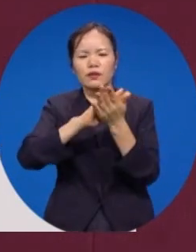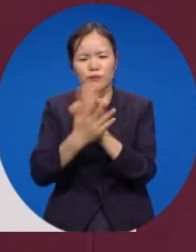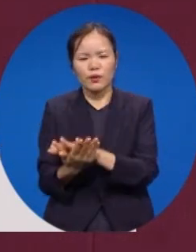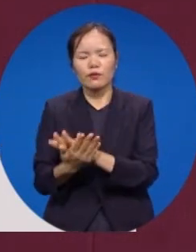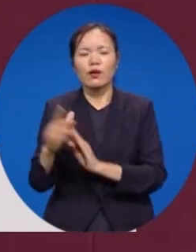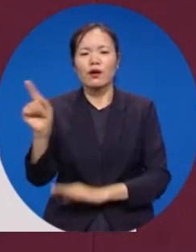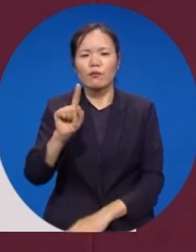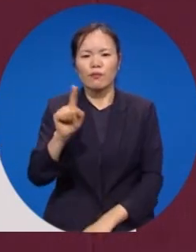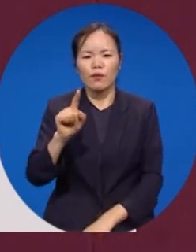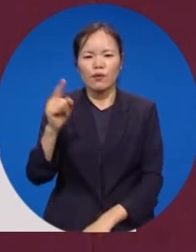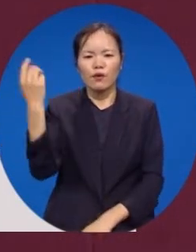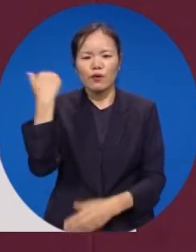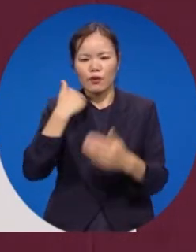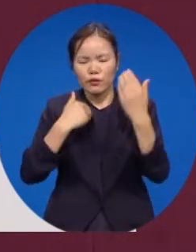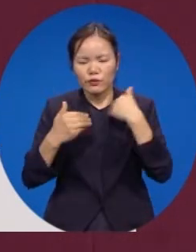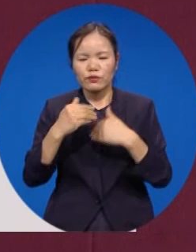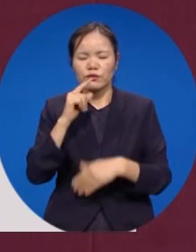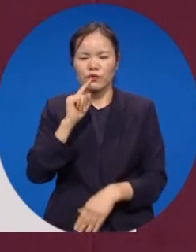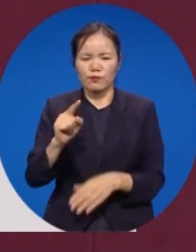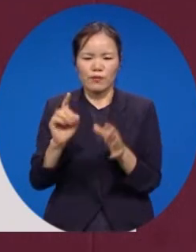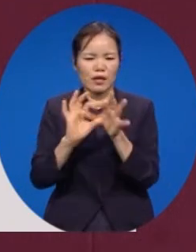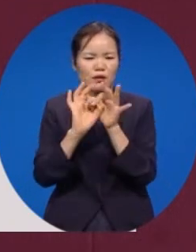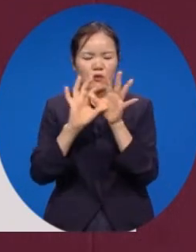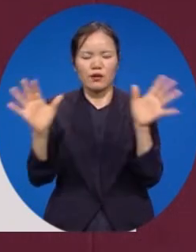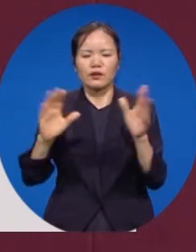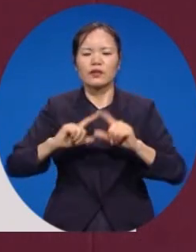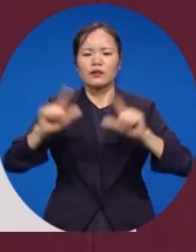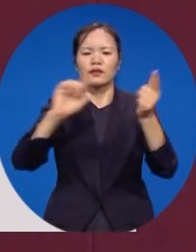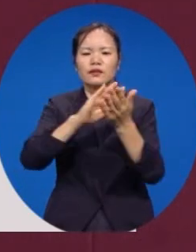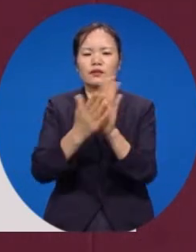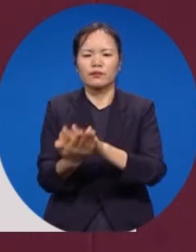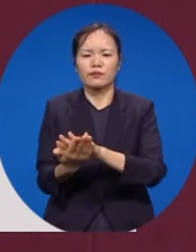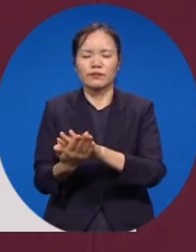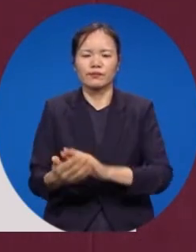해도 기후변화 때문입니다.